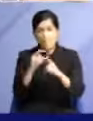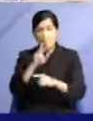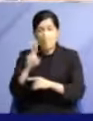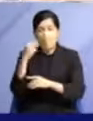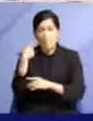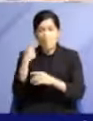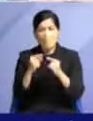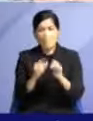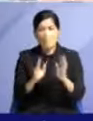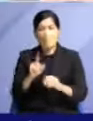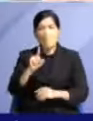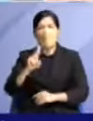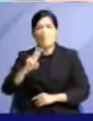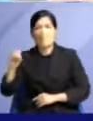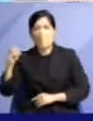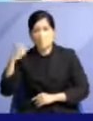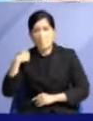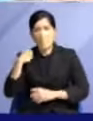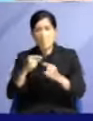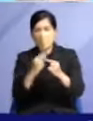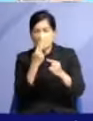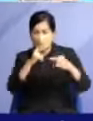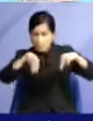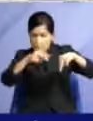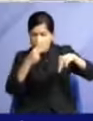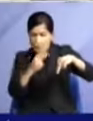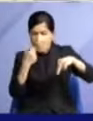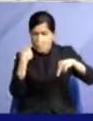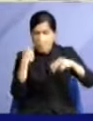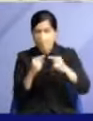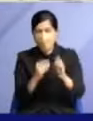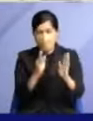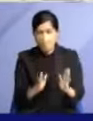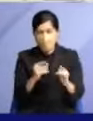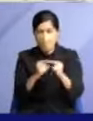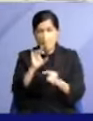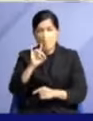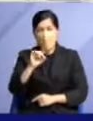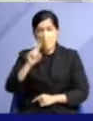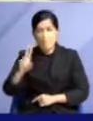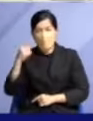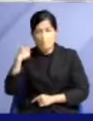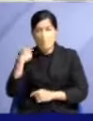กันเข้าเกณฑ์การจ่ายเงินช่วยเหลือเบื้องต้น82รายรวมเป็นเงิน